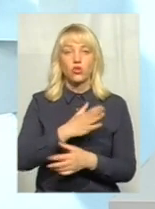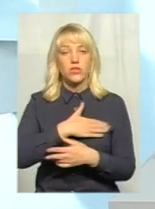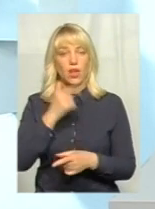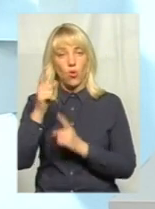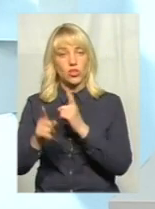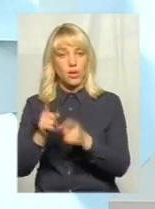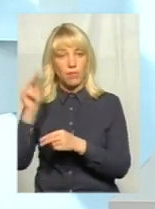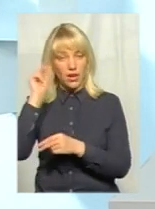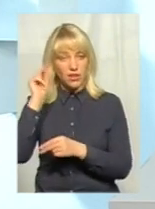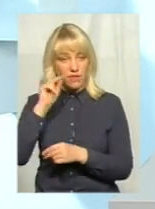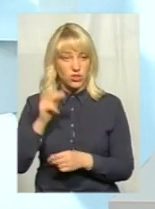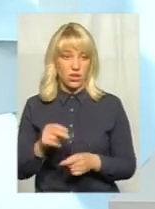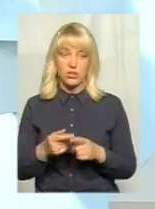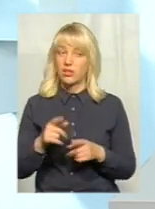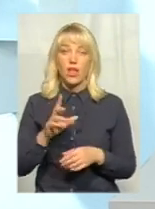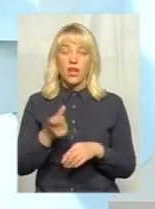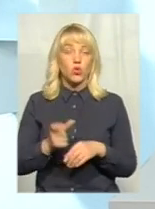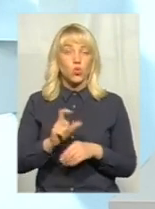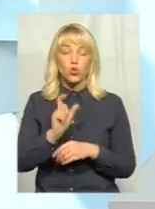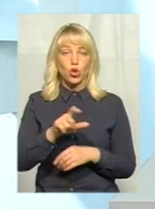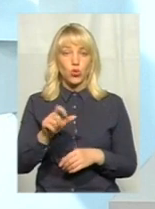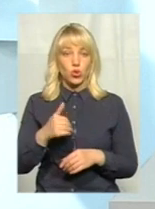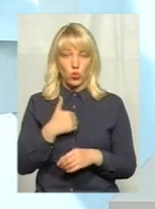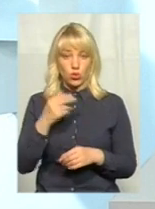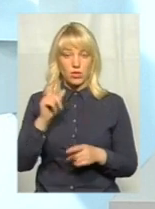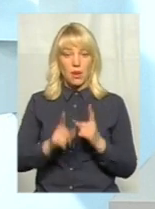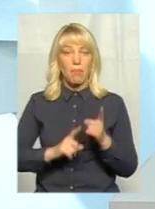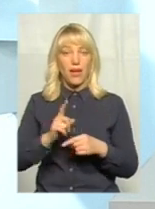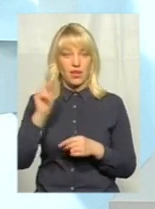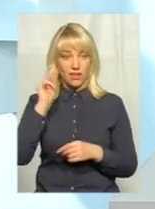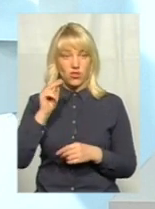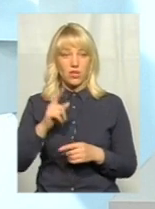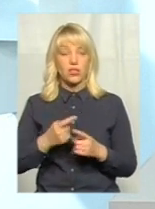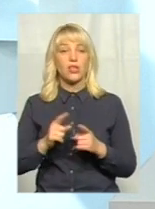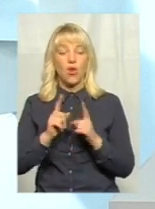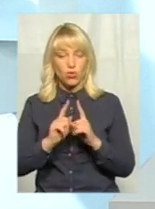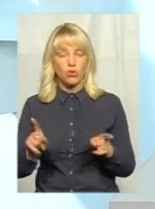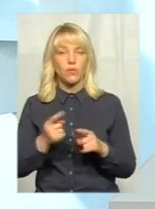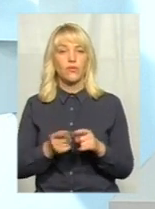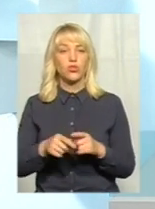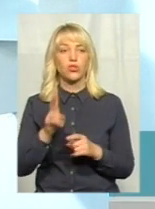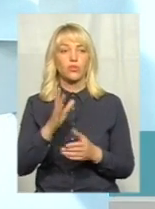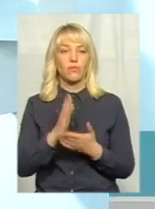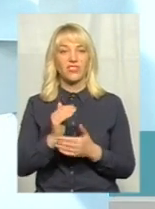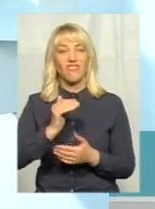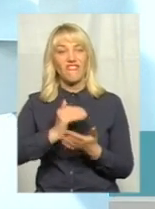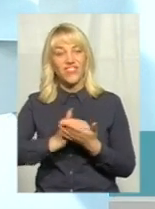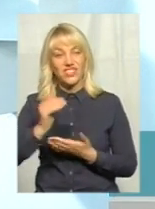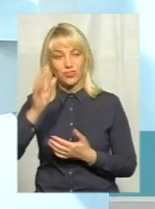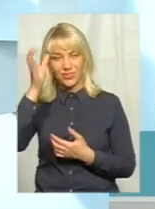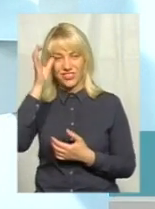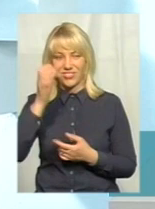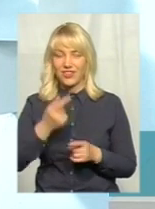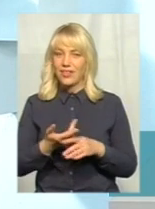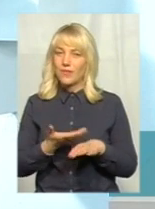перенавчатися просто. Я кажу, не дуже люди хочуть перенавчатися, особливо ті, які мають вищу освіту. Ну, якось... Ну, дуже